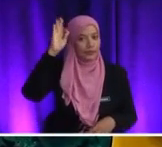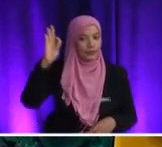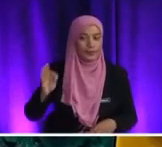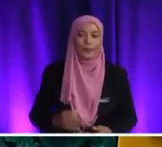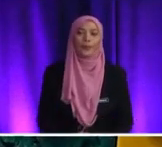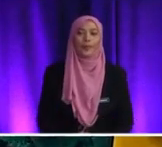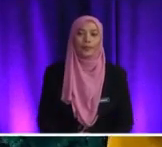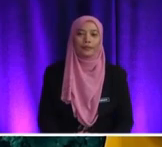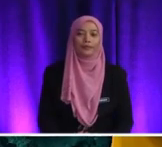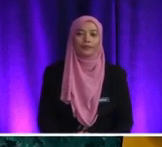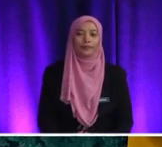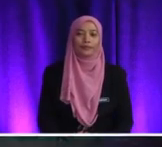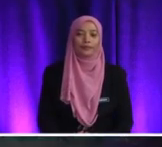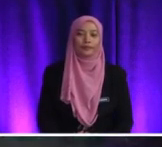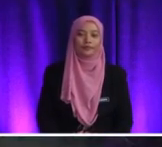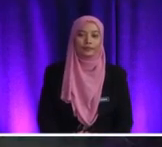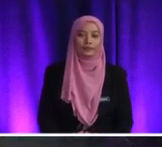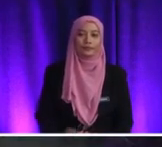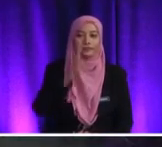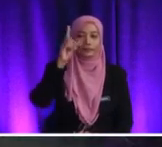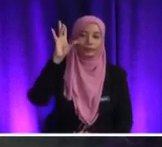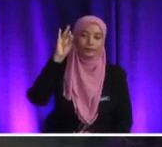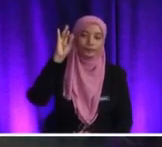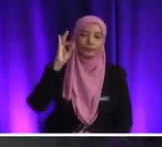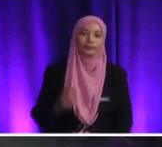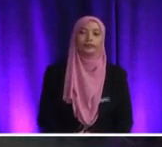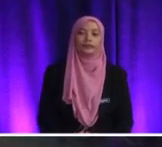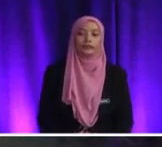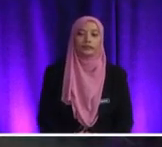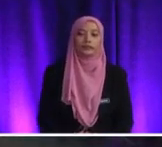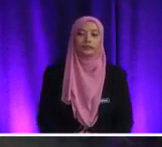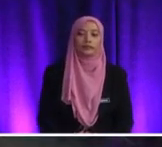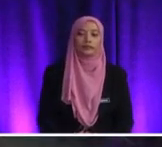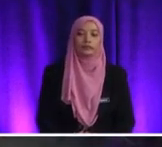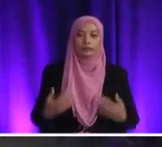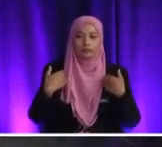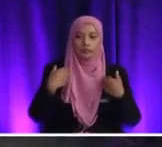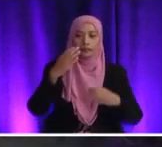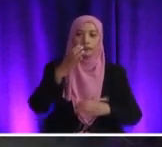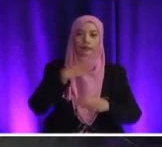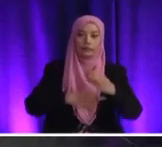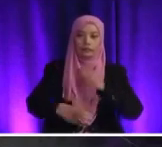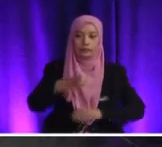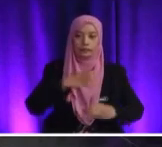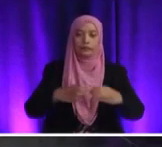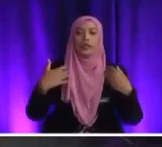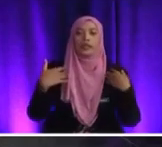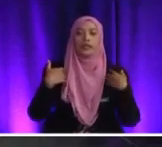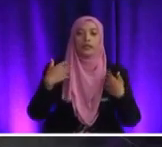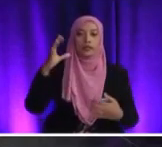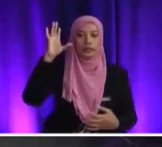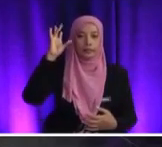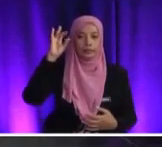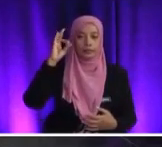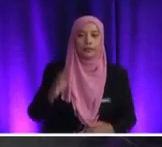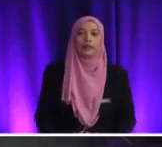Abang selalu baik yee sederhana ada cita-cita ada bintang untuk abang visi pun boleh Bagi satu